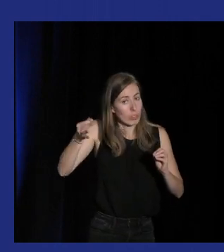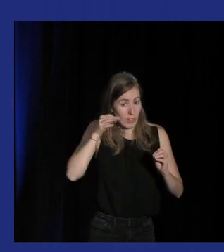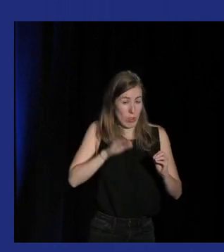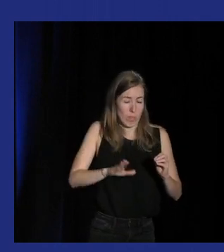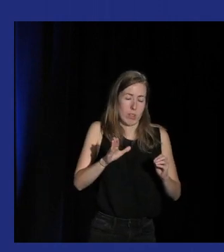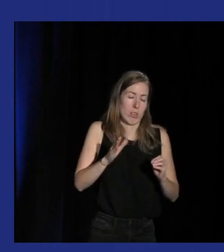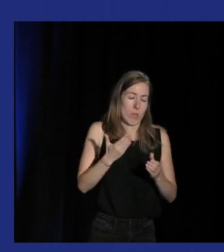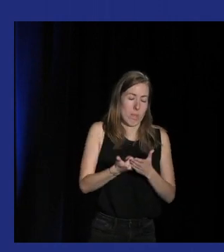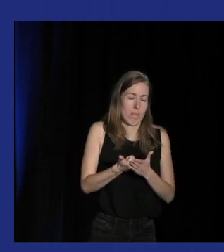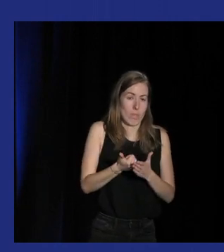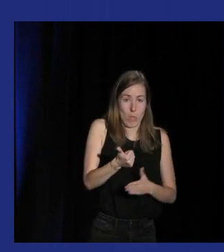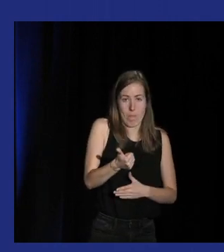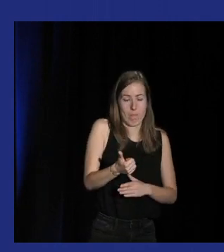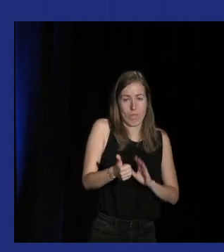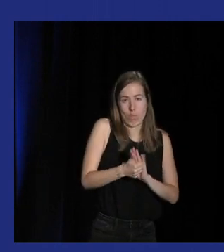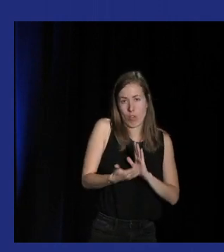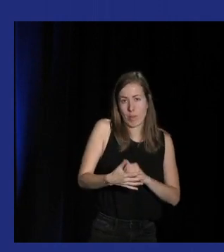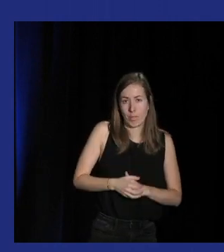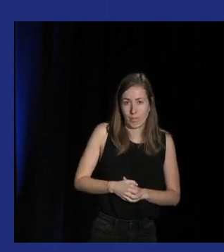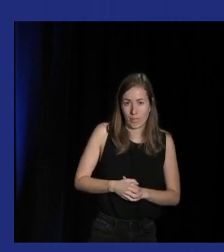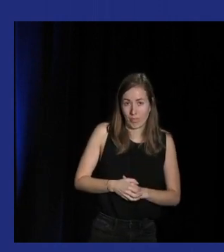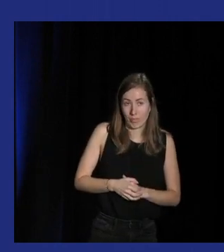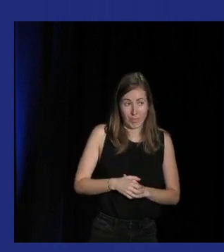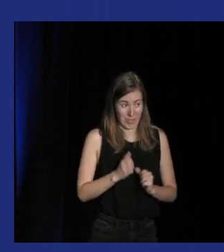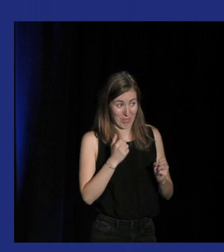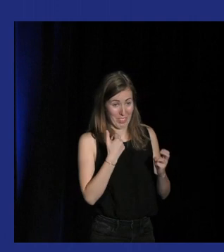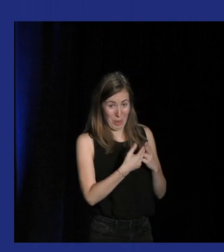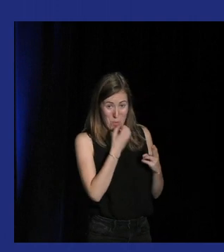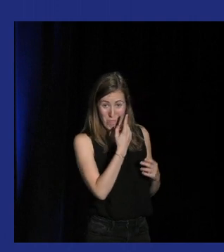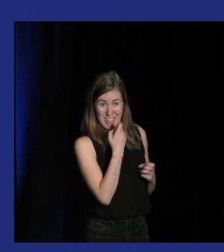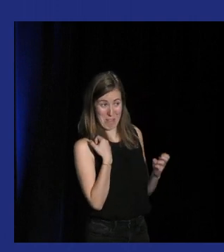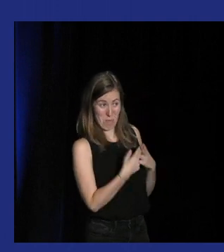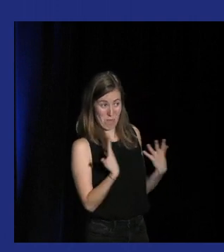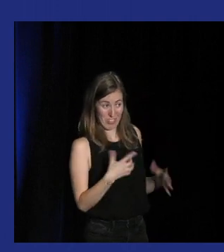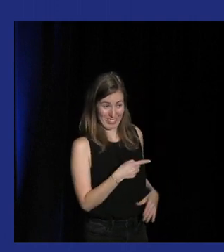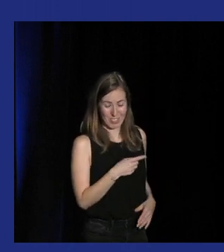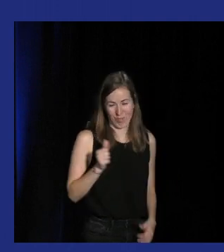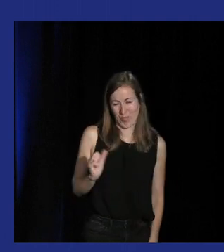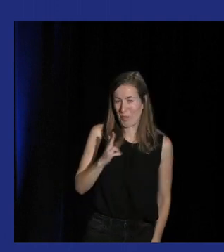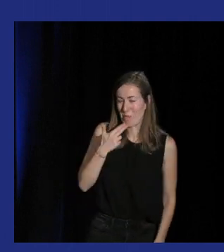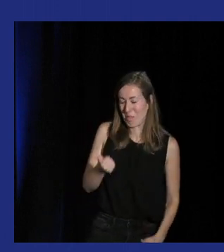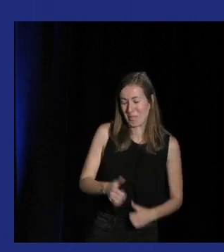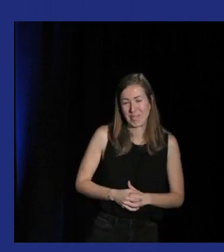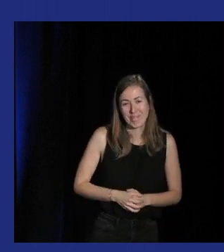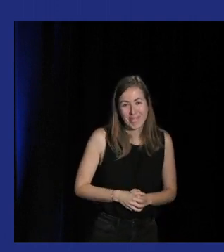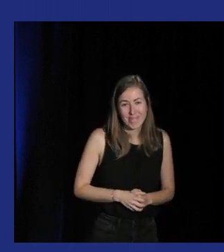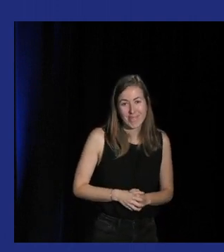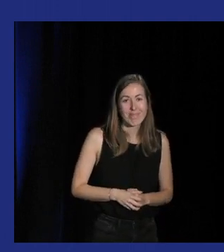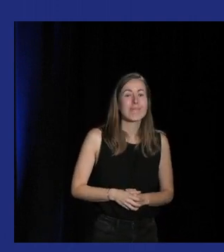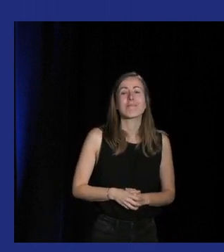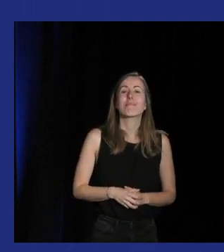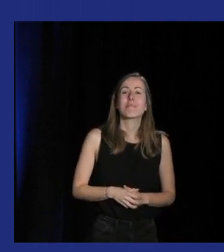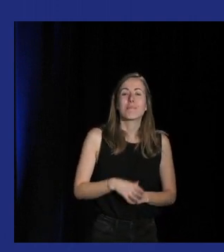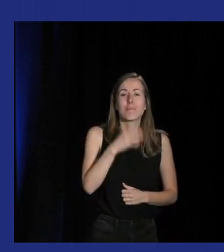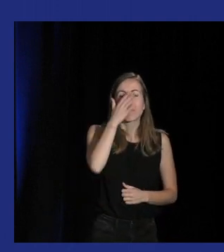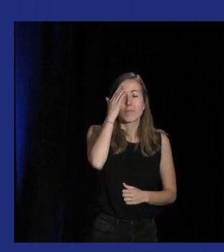ça ce que j'ai répondu à ta question Florian parce que tout à fait répondu je voudrais maintenant revenir du coup